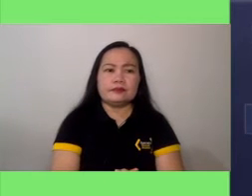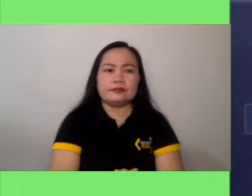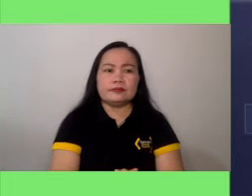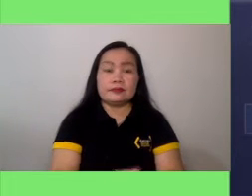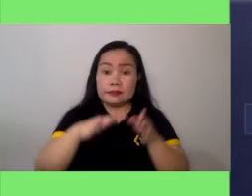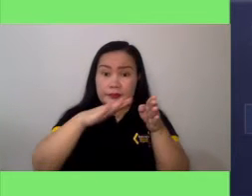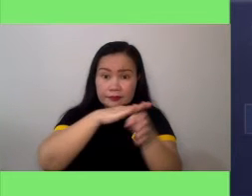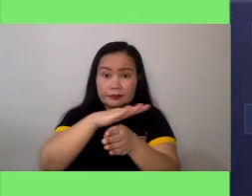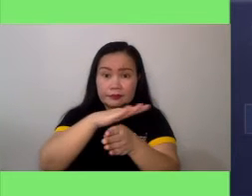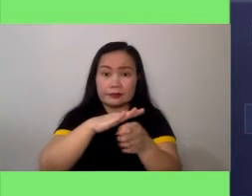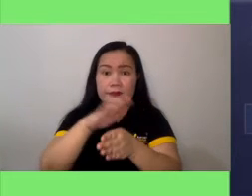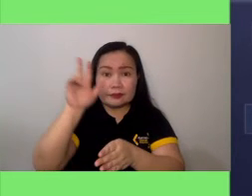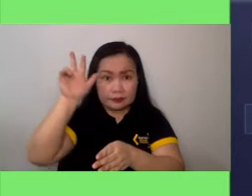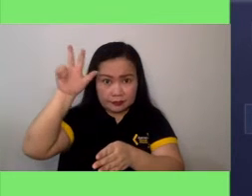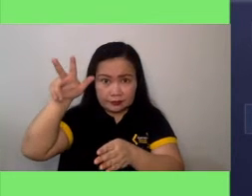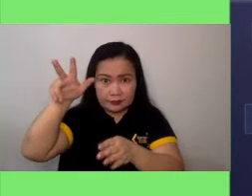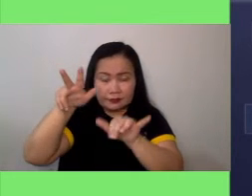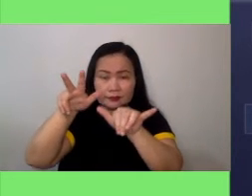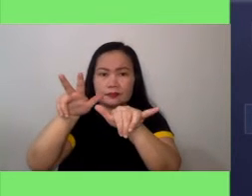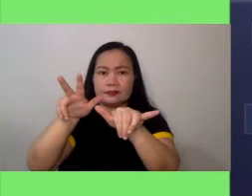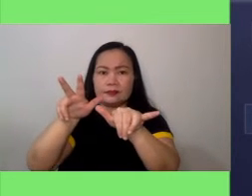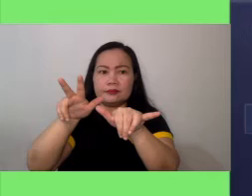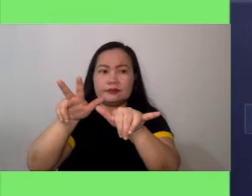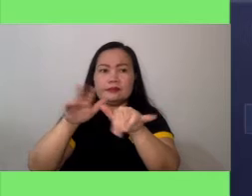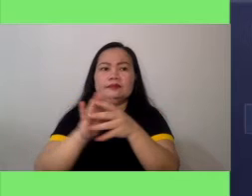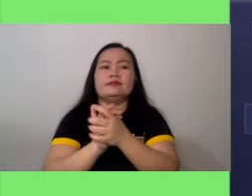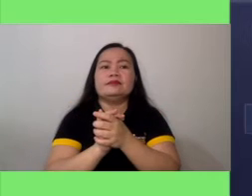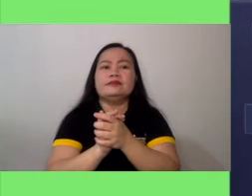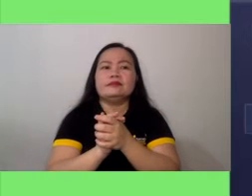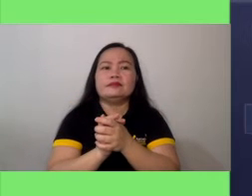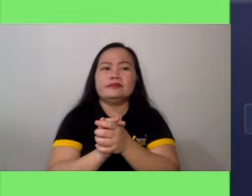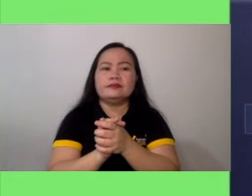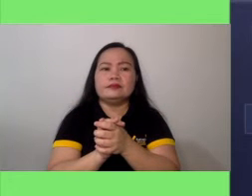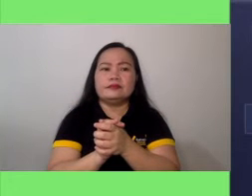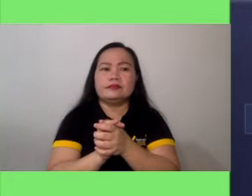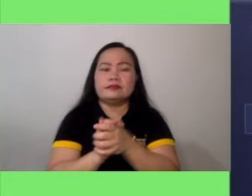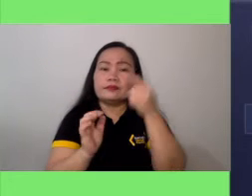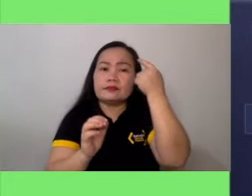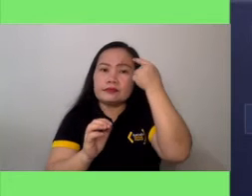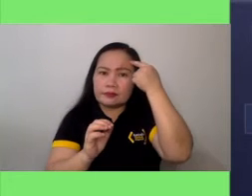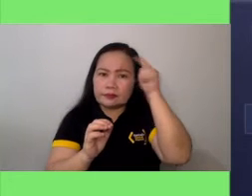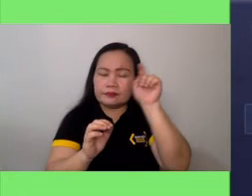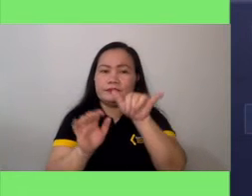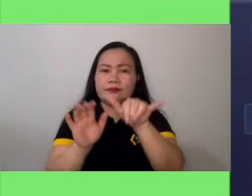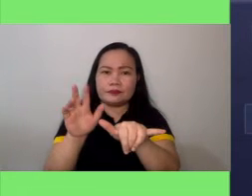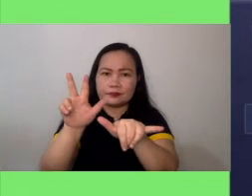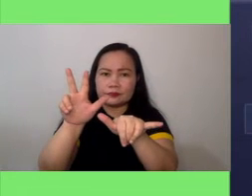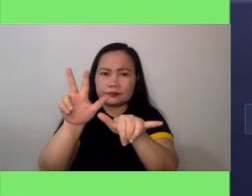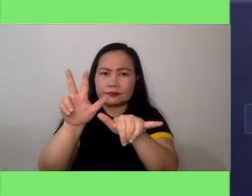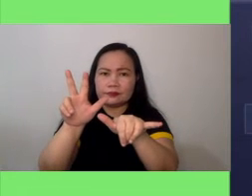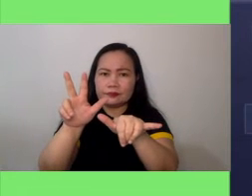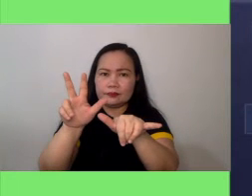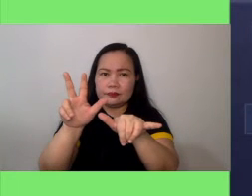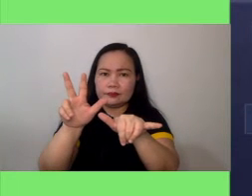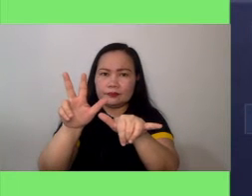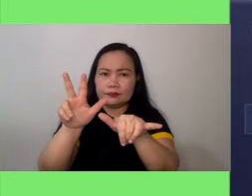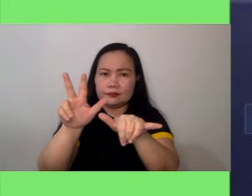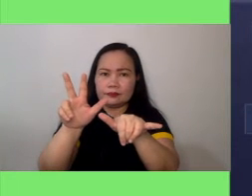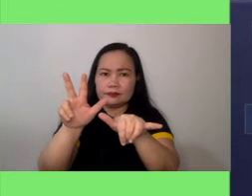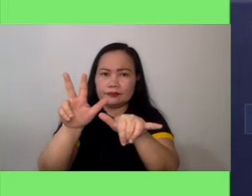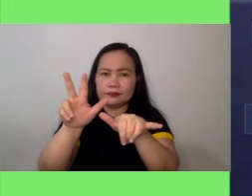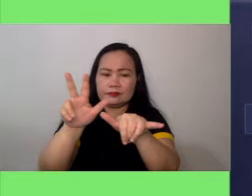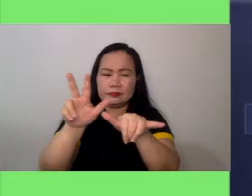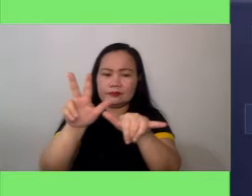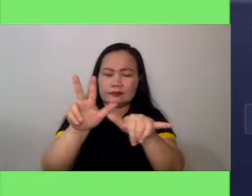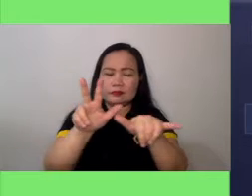exponent ito. Hindi niya base to. Ang base po ni 3 ay si y. So, yung 3 na to na exponent ay para lang po kay